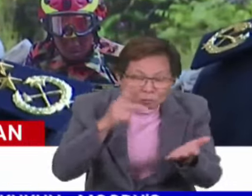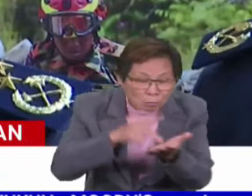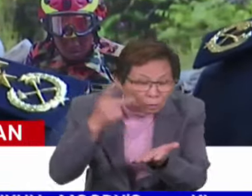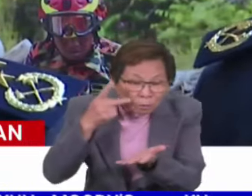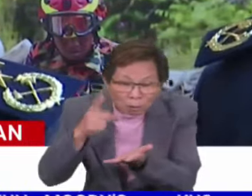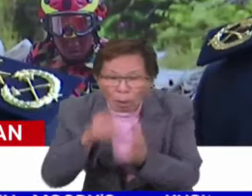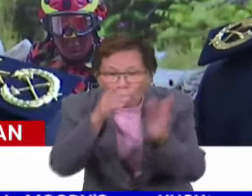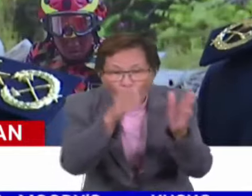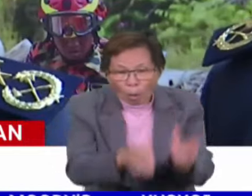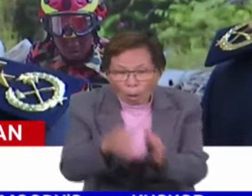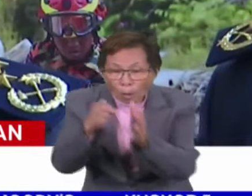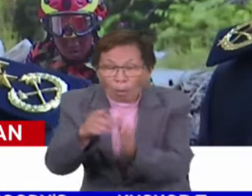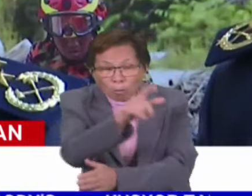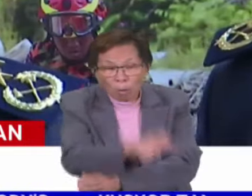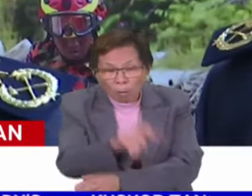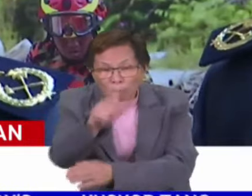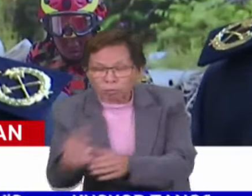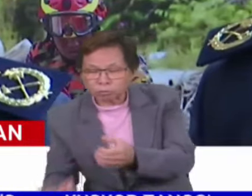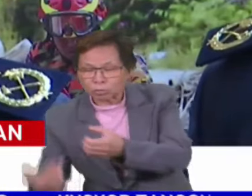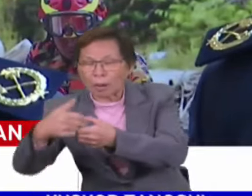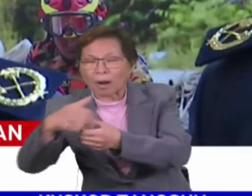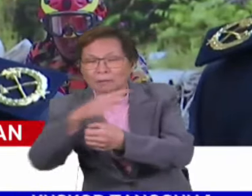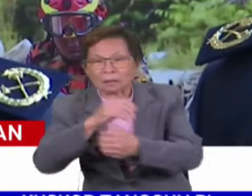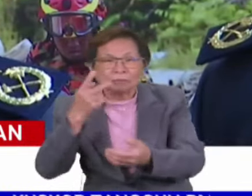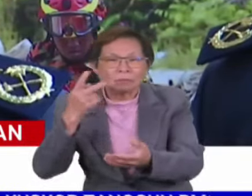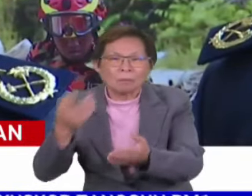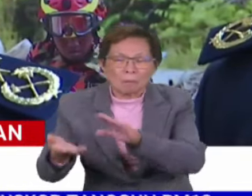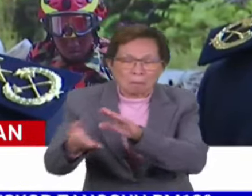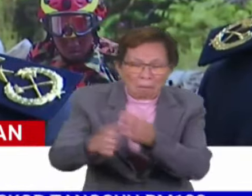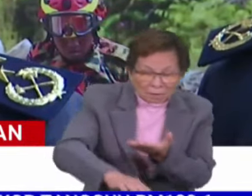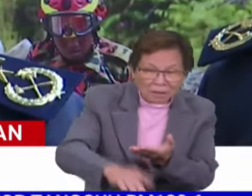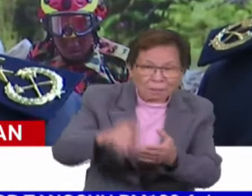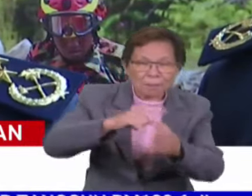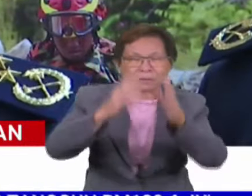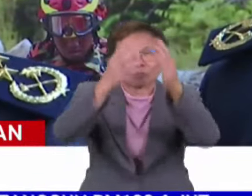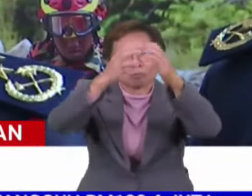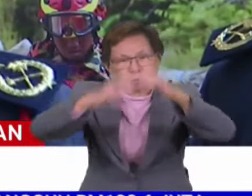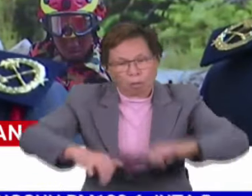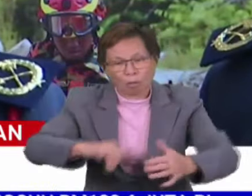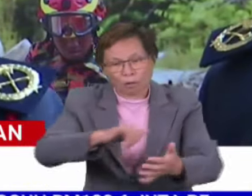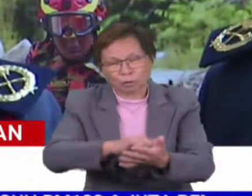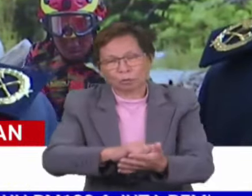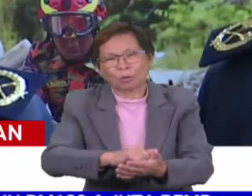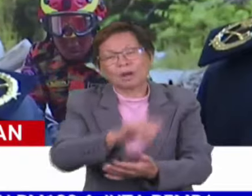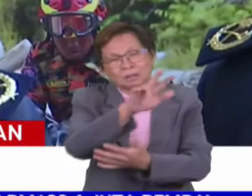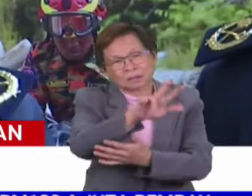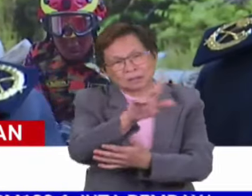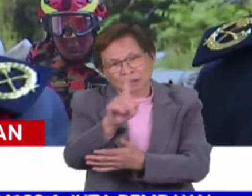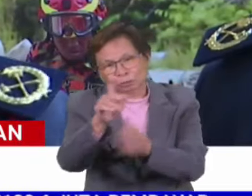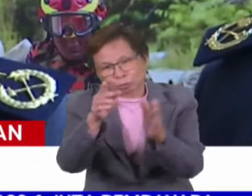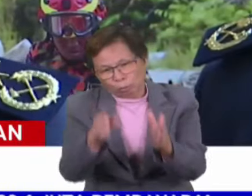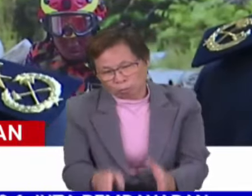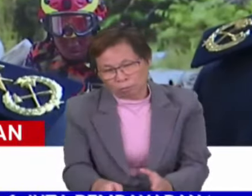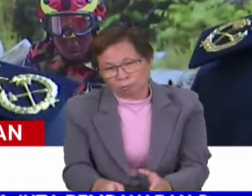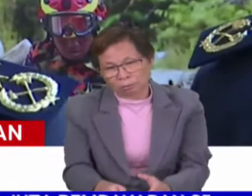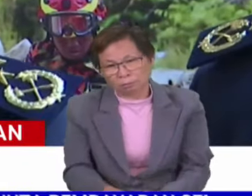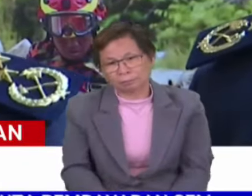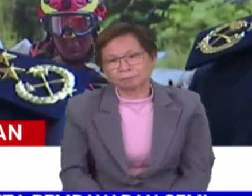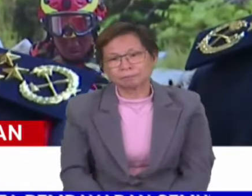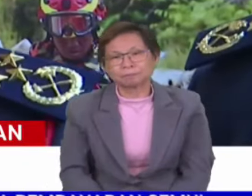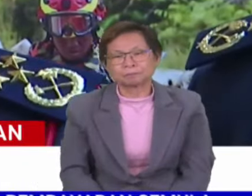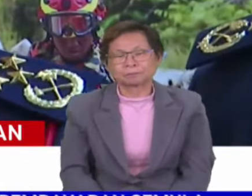yang telah pun terlibat dan terkesan semasa runtuhan tersebut, sebanyak 31